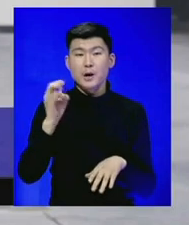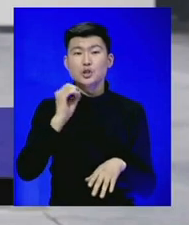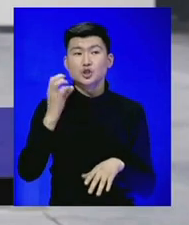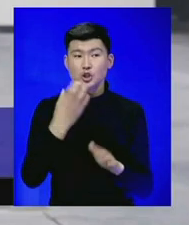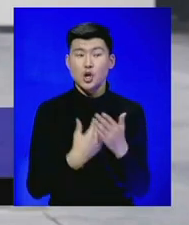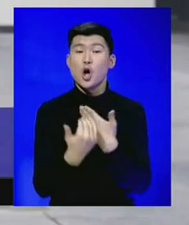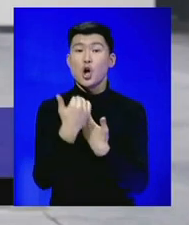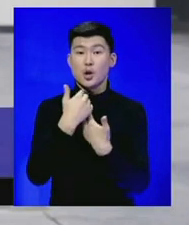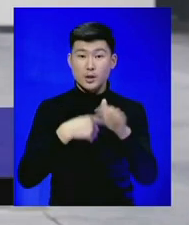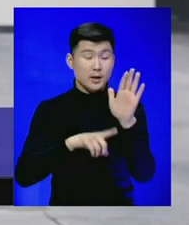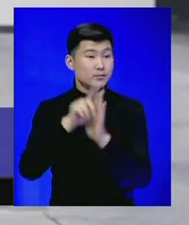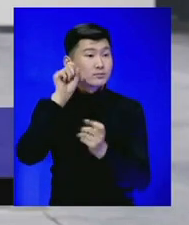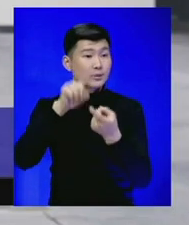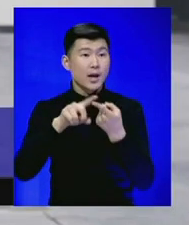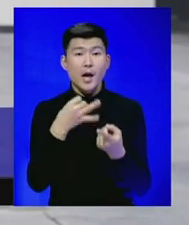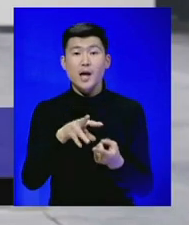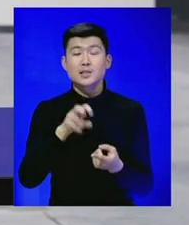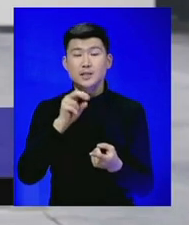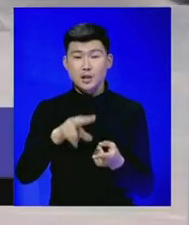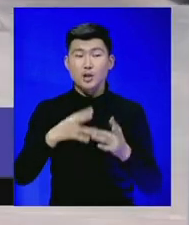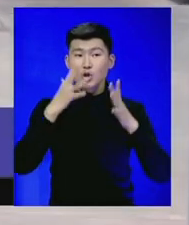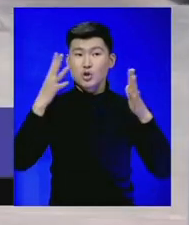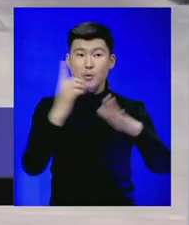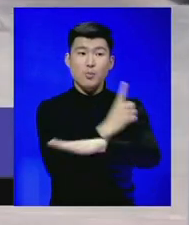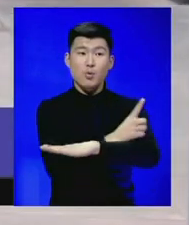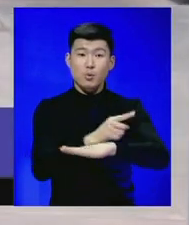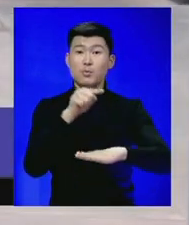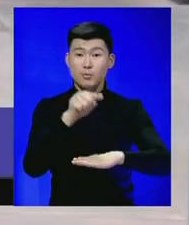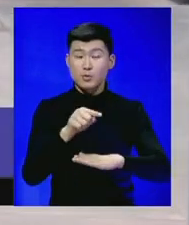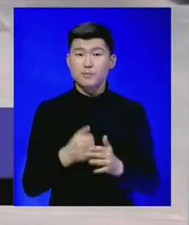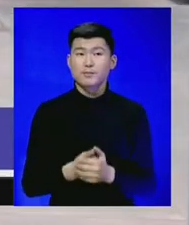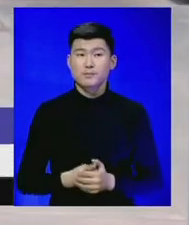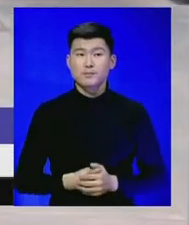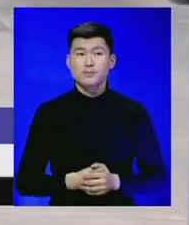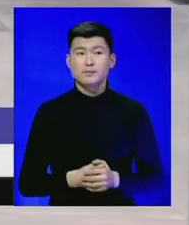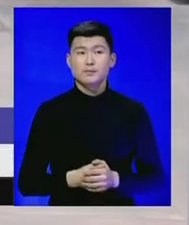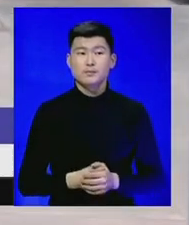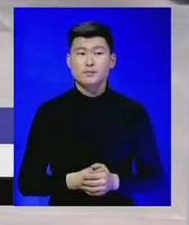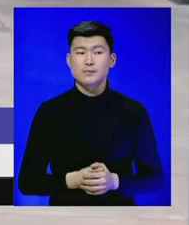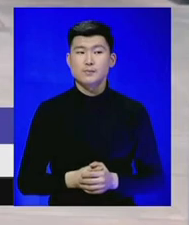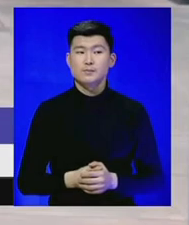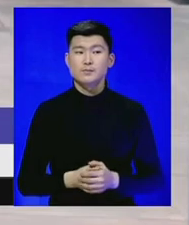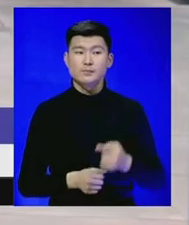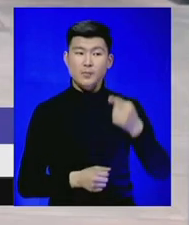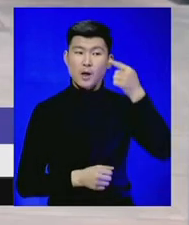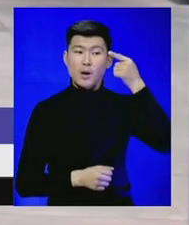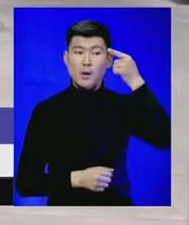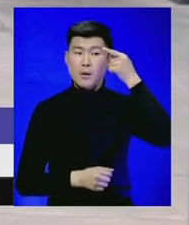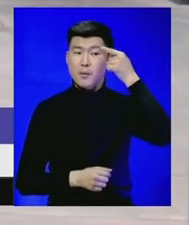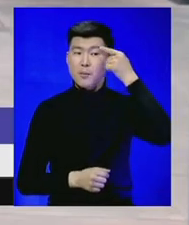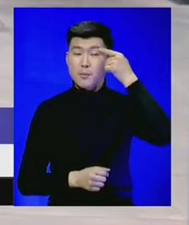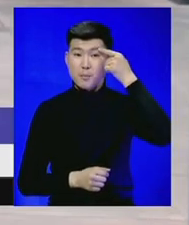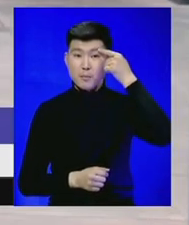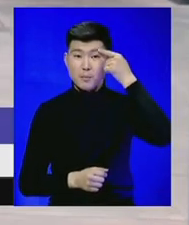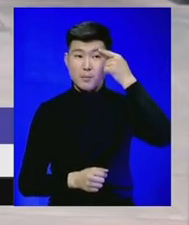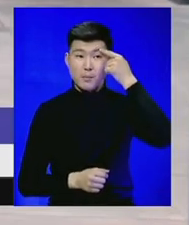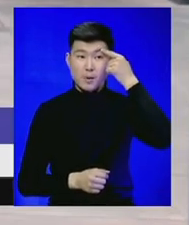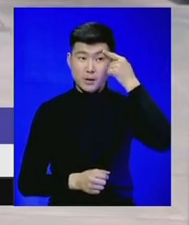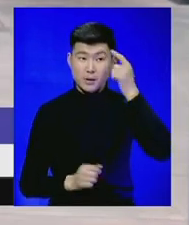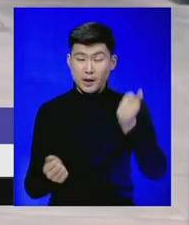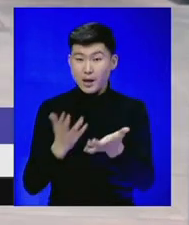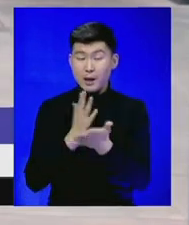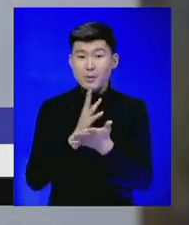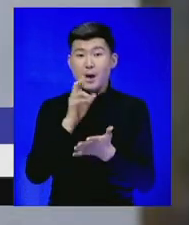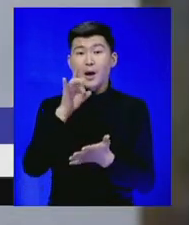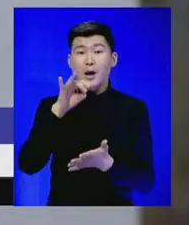болов энэ удаагийн айлчлалын бас том үр дүн. Тэр зэрэг Монголын одоо карт, Монгол банкуудыг гаргасан карт өөрөө